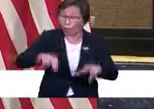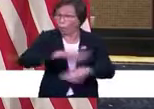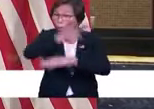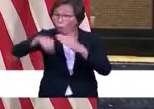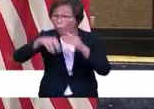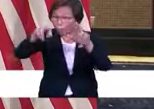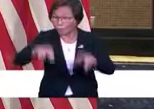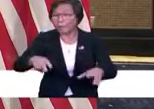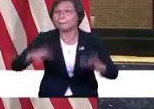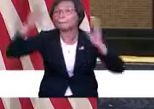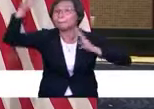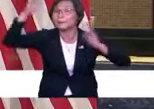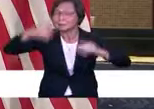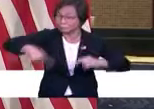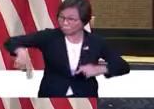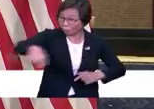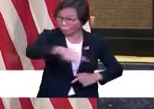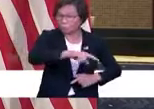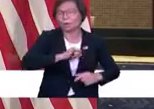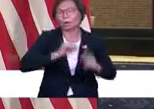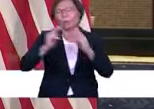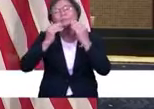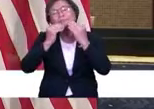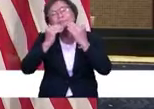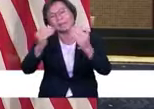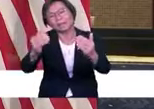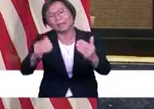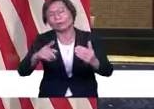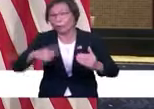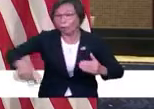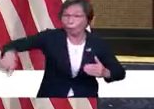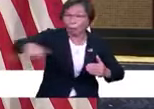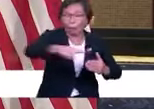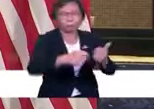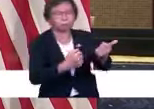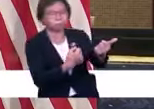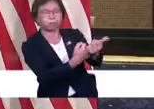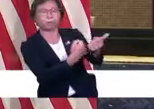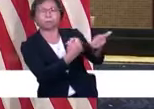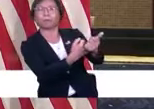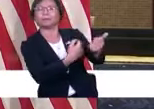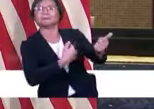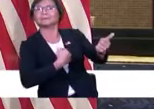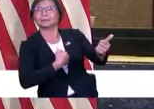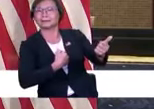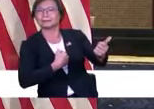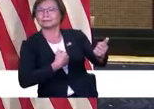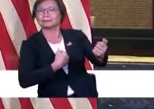terima kasih Hai di atas sokongan saudara-saudari sekalian